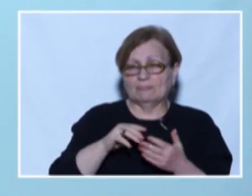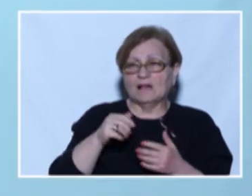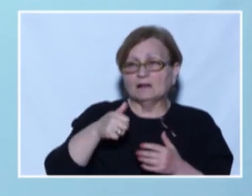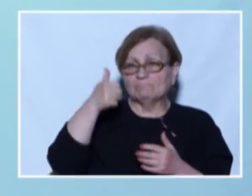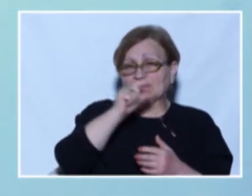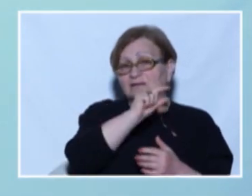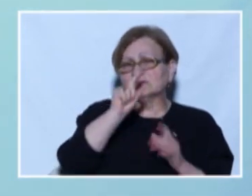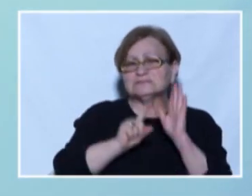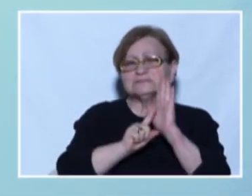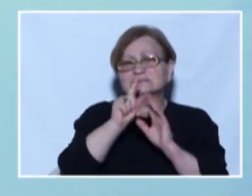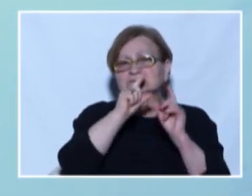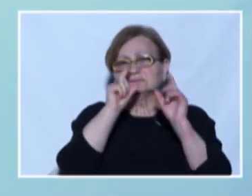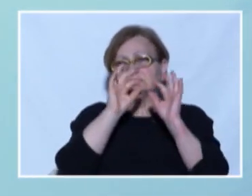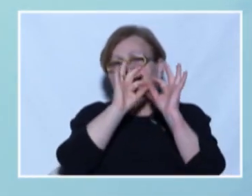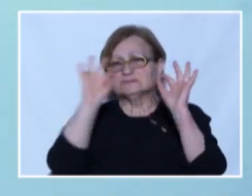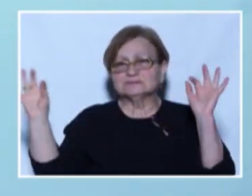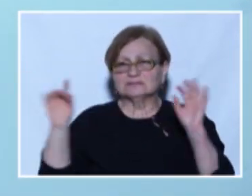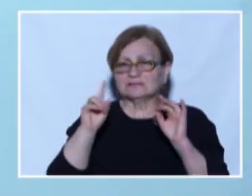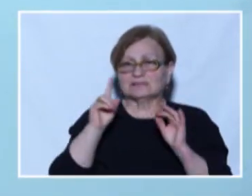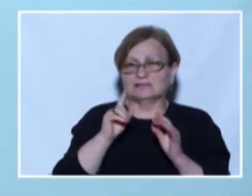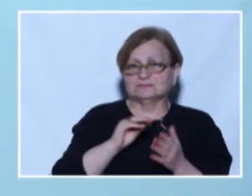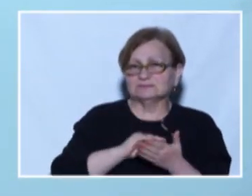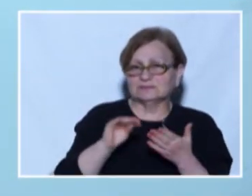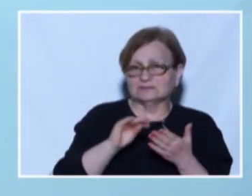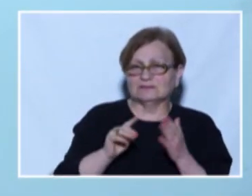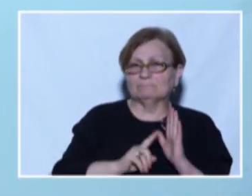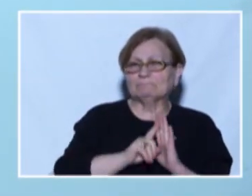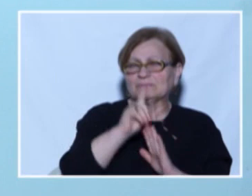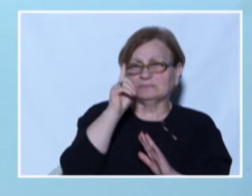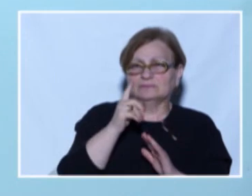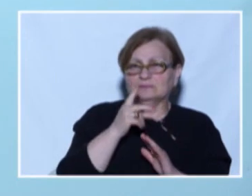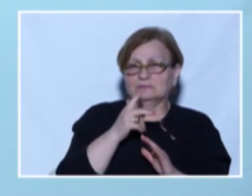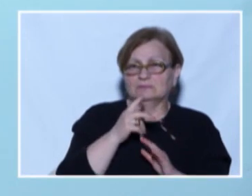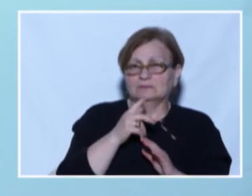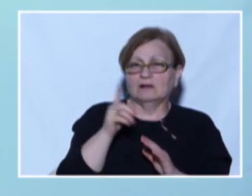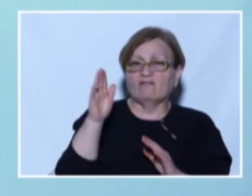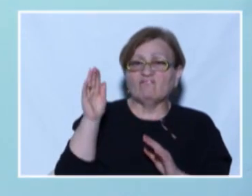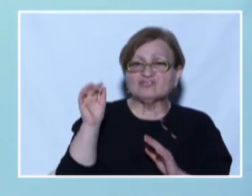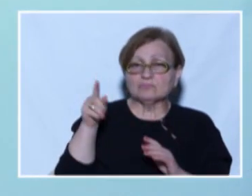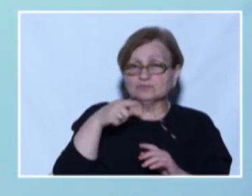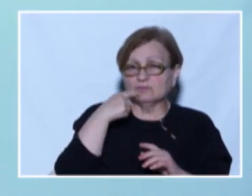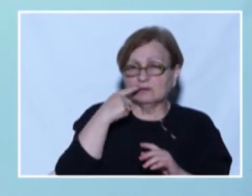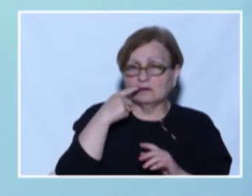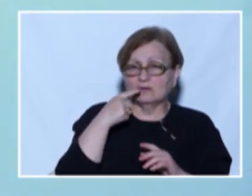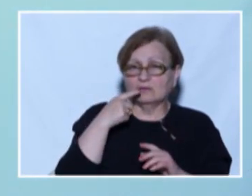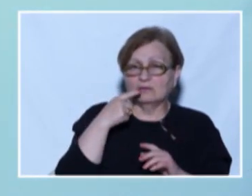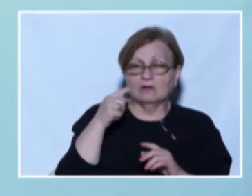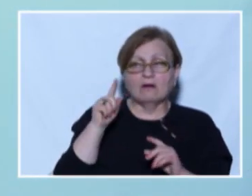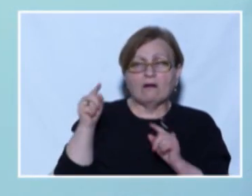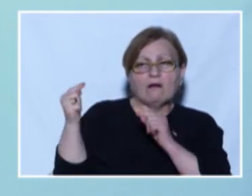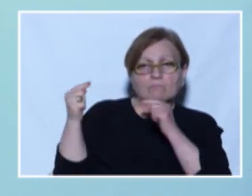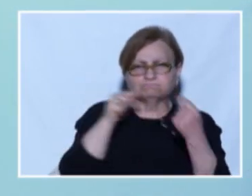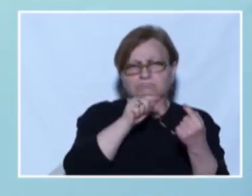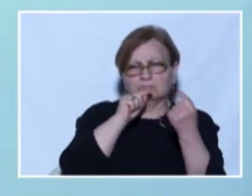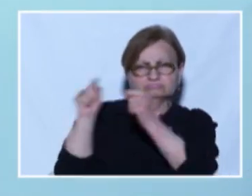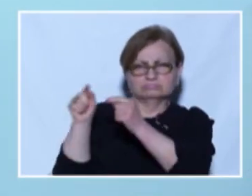ფრაზა, პირველი მცირე ნაწილი ამ წერილისა, რომელშიც ვაჟა-ფშაველა ერთმანეთს არ